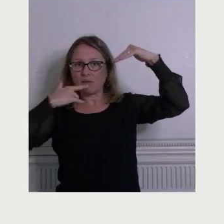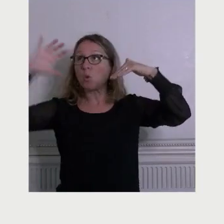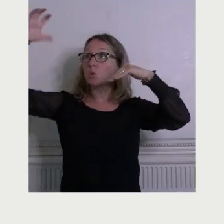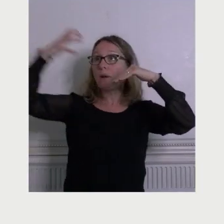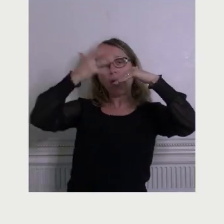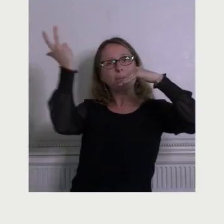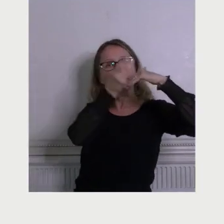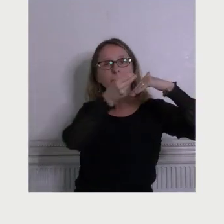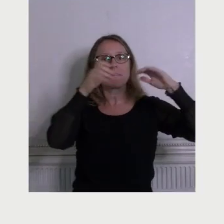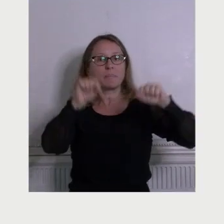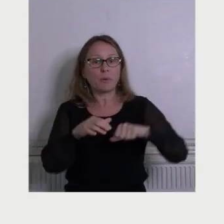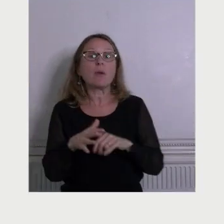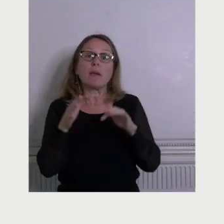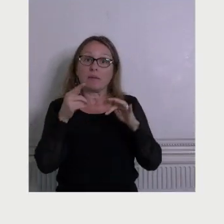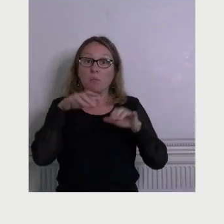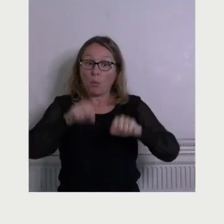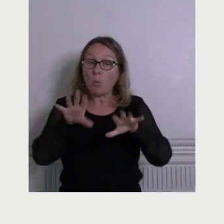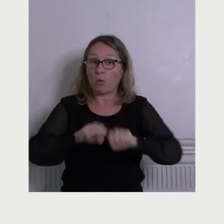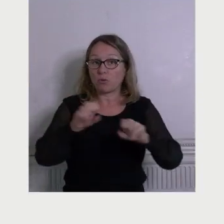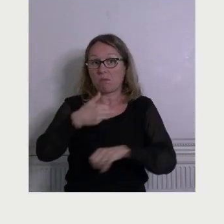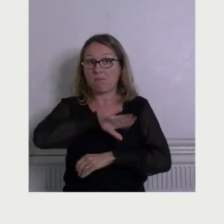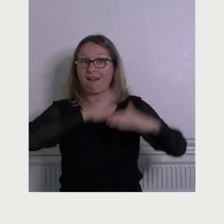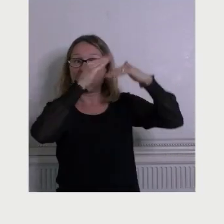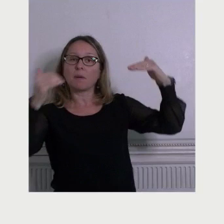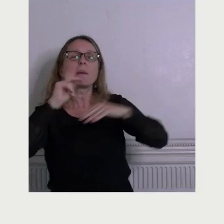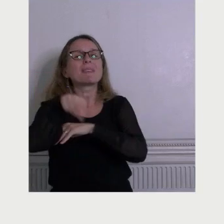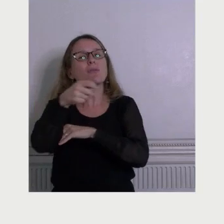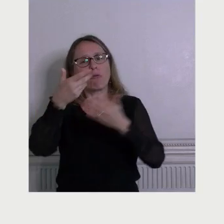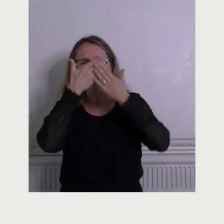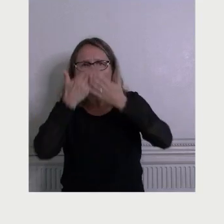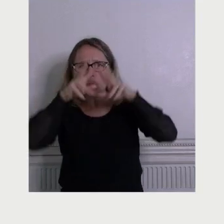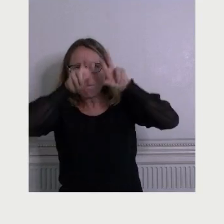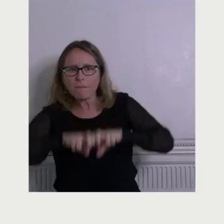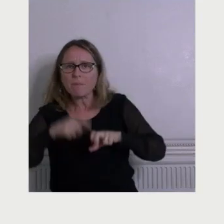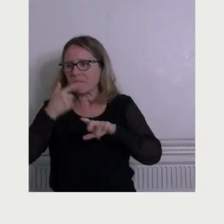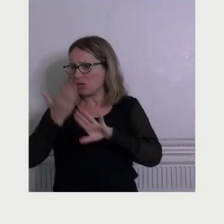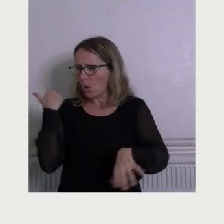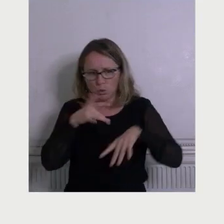possible, évidemment, entre les bâtiments et entre les sites de manière complètement décarbonée.